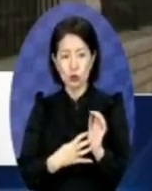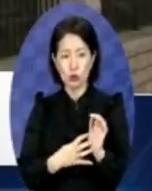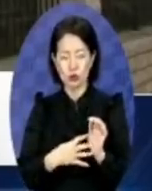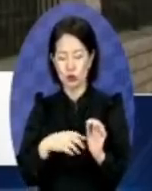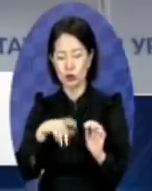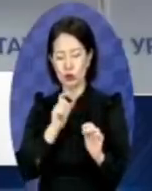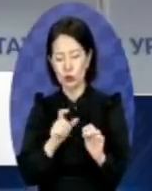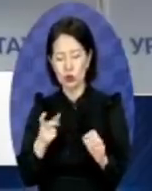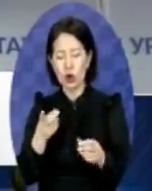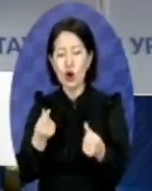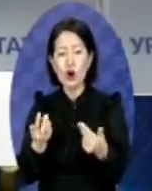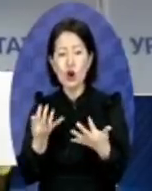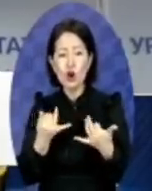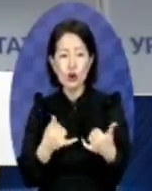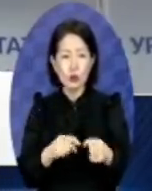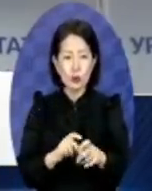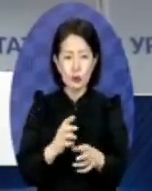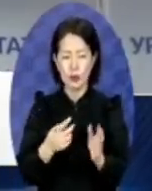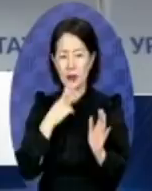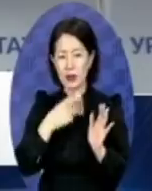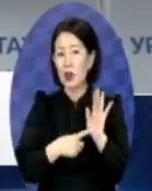тушаалтан хөрөнгөө мэдүүлсэн байна.